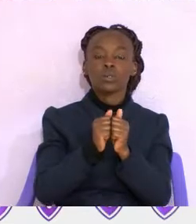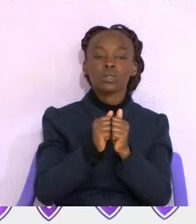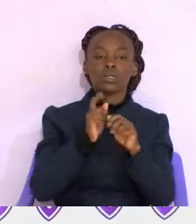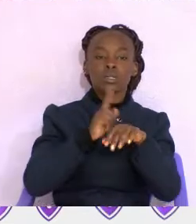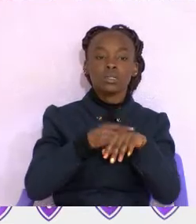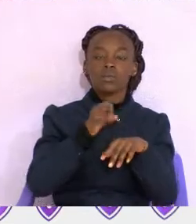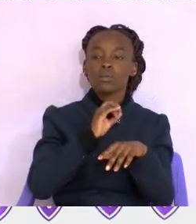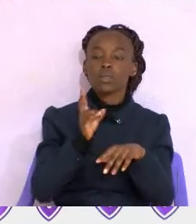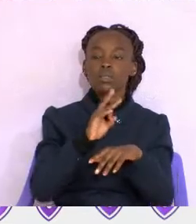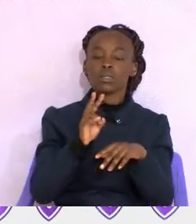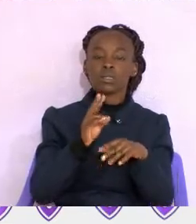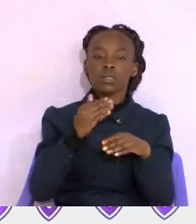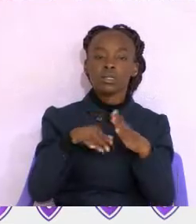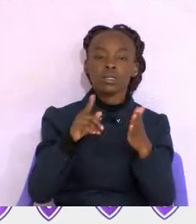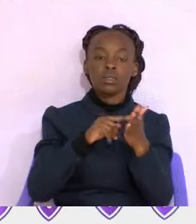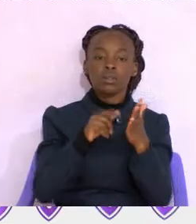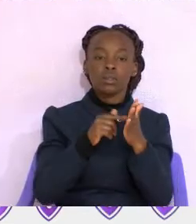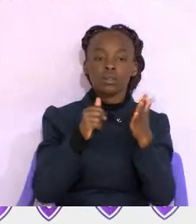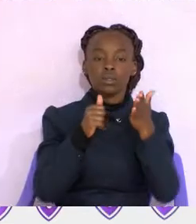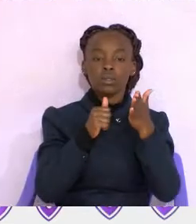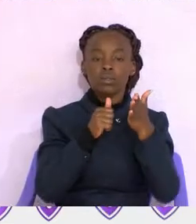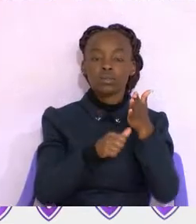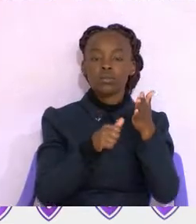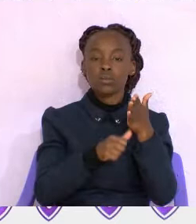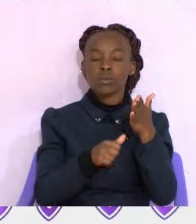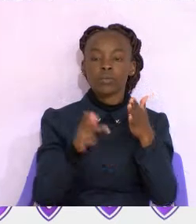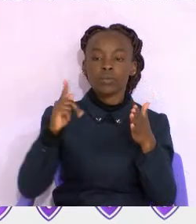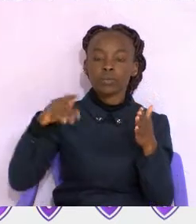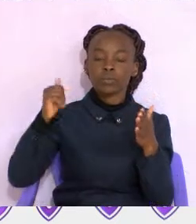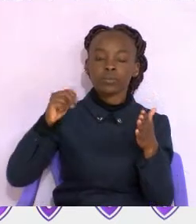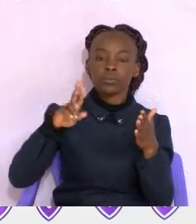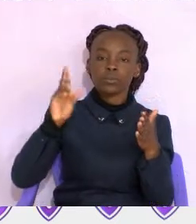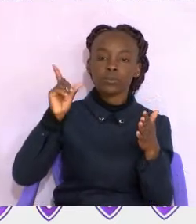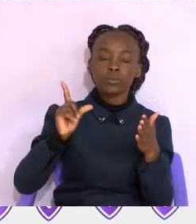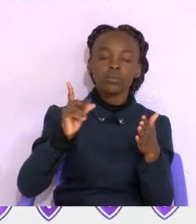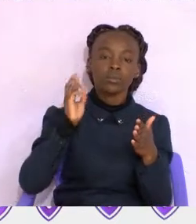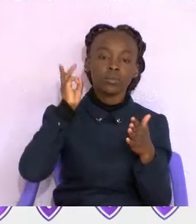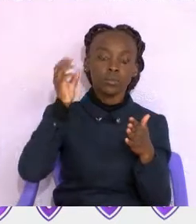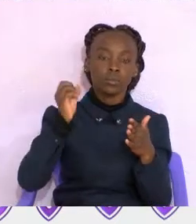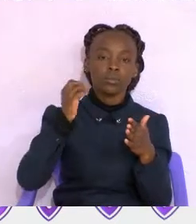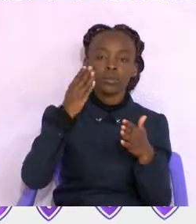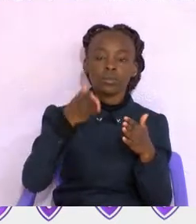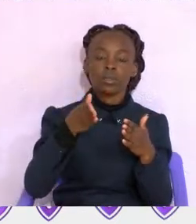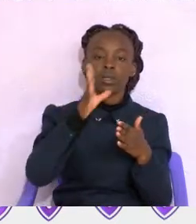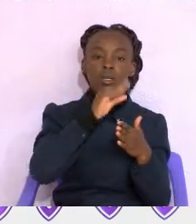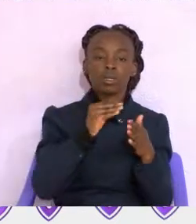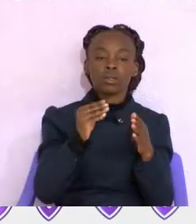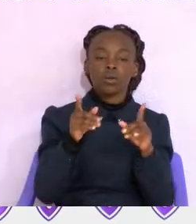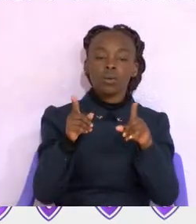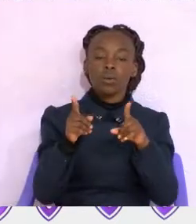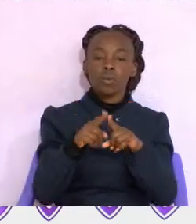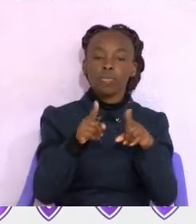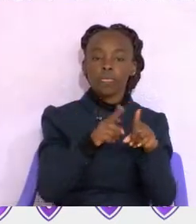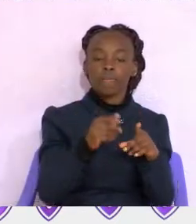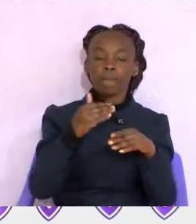Mungu maana Paul alikuwa pale. Na nina imagine kwa ile dhoruba Yesu alikuwa pale pamoja na disciples. Je, umeshawahi kutafakari